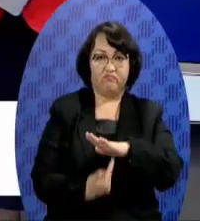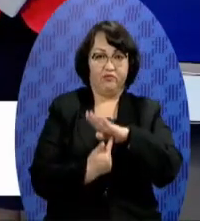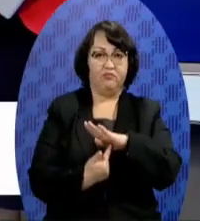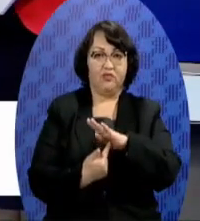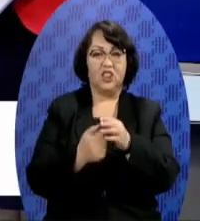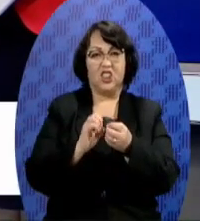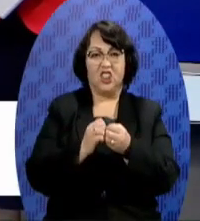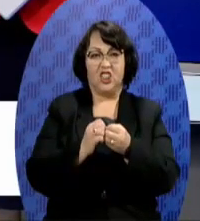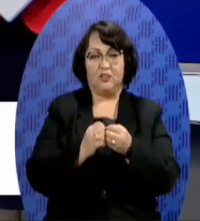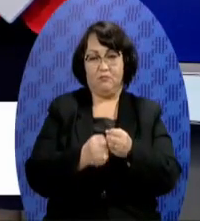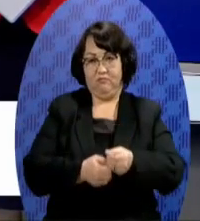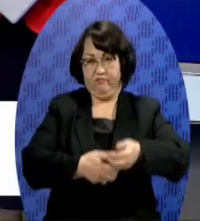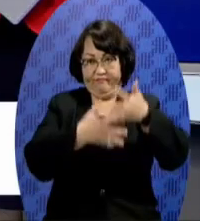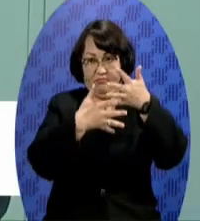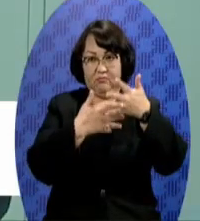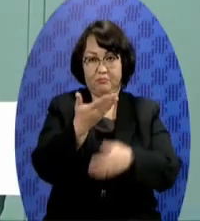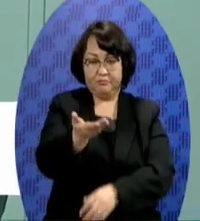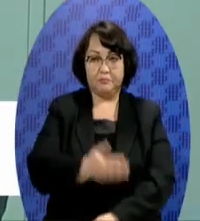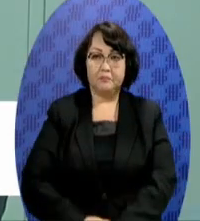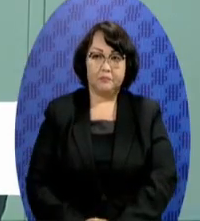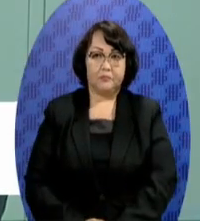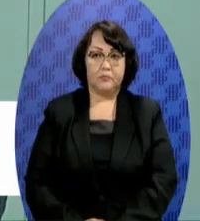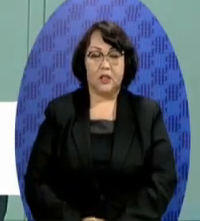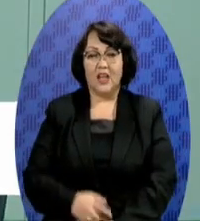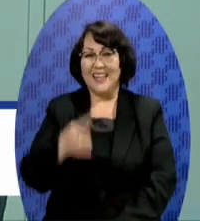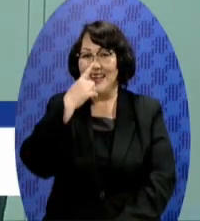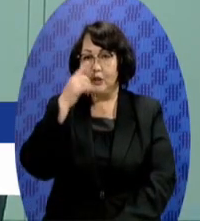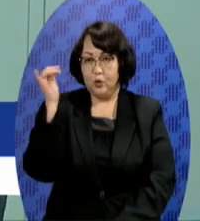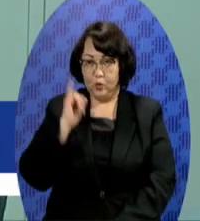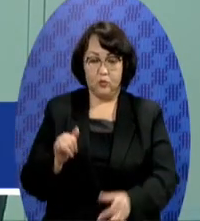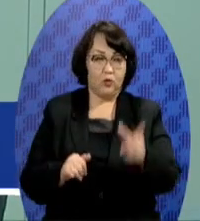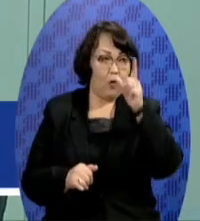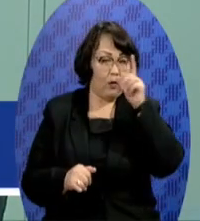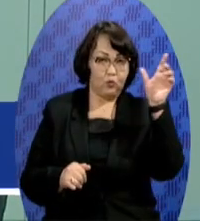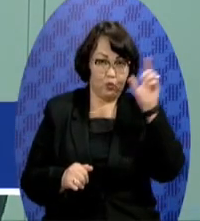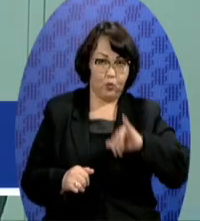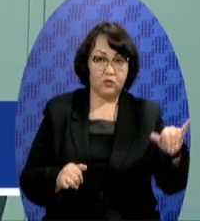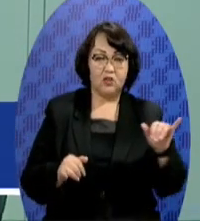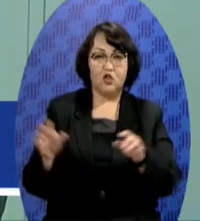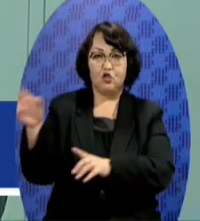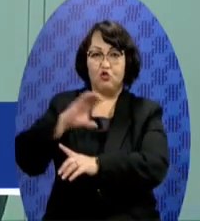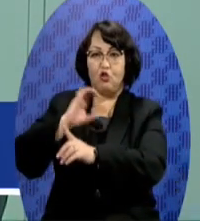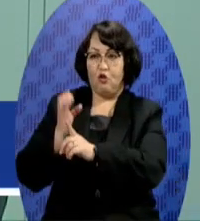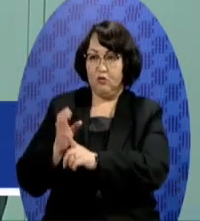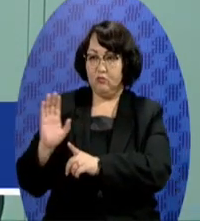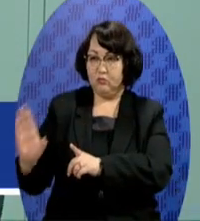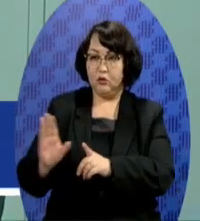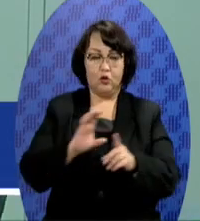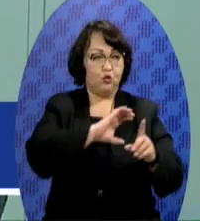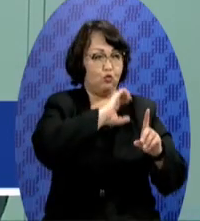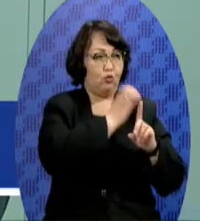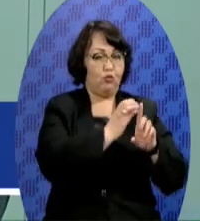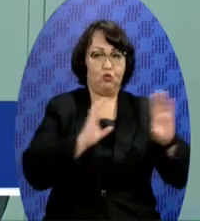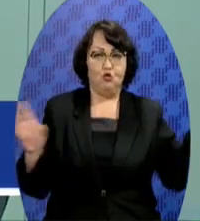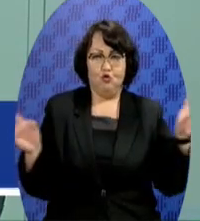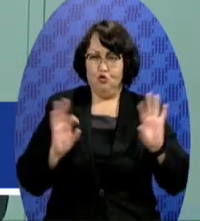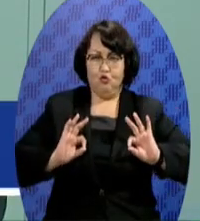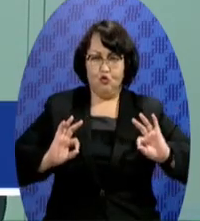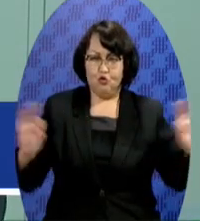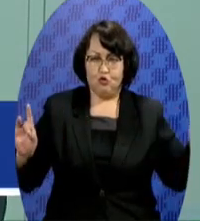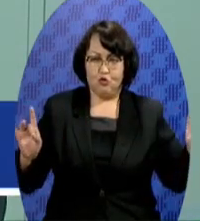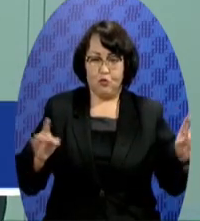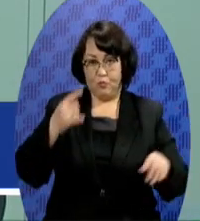дараах яриаг үзүүлээ. Өмнөд тойд хурш маань өөр соёлын гинжтэй. Бид тэднээс анкор соёлын гинжтэй учраас